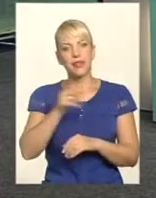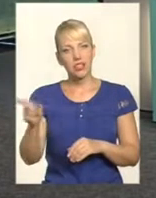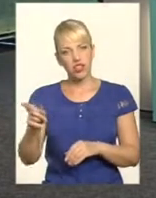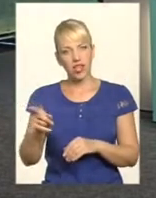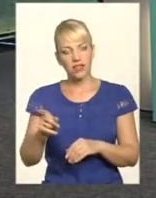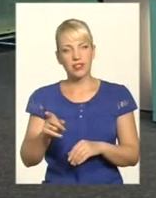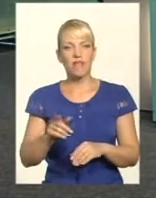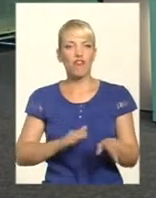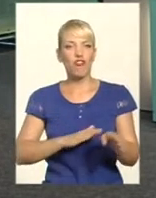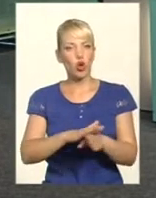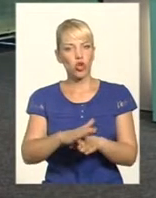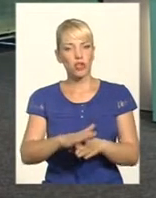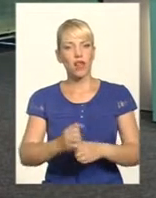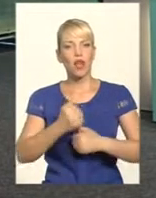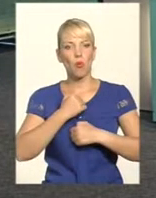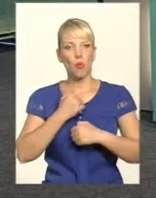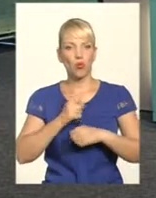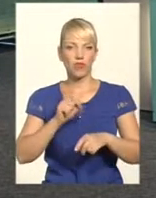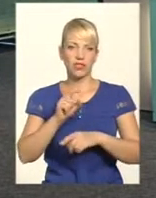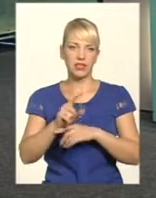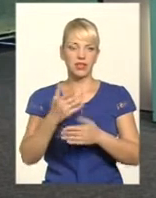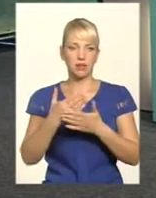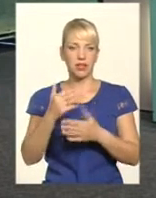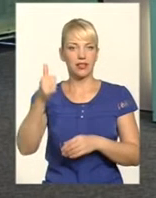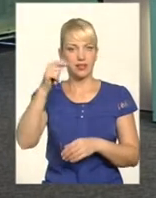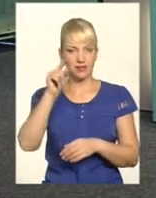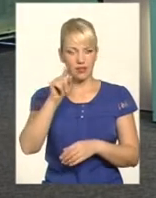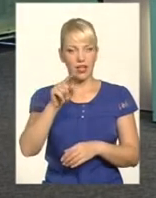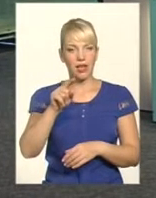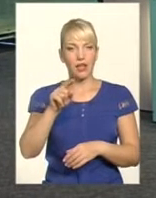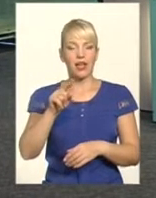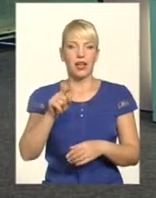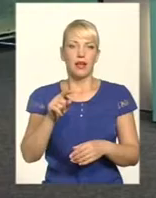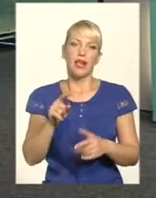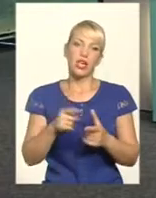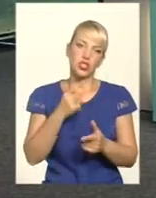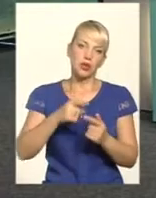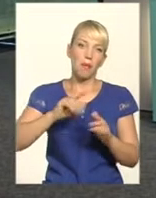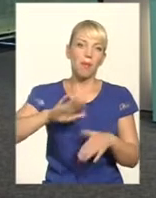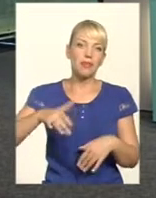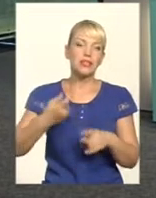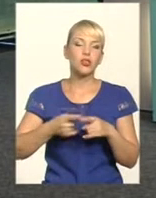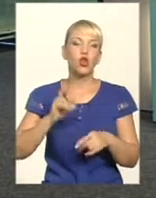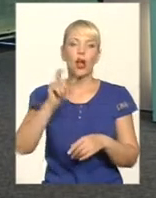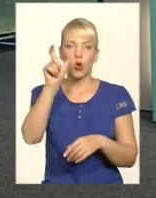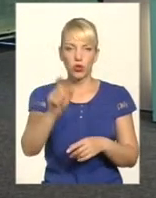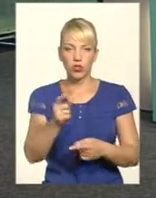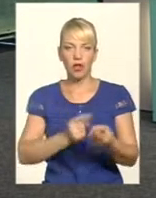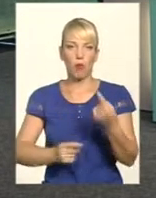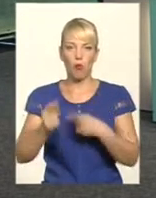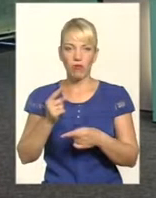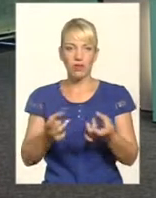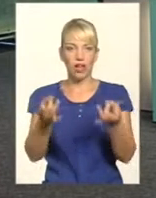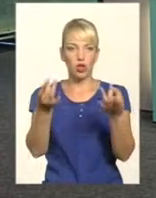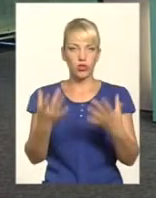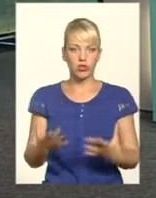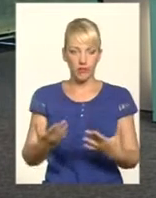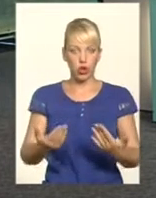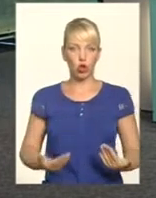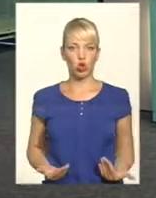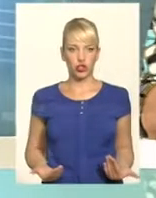виконання бойових завдань, ну, скажімо, там, в тилу. Після того, як людина повертається до цивільного життя,